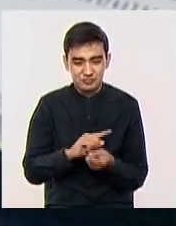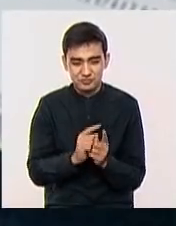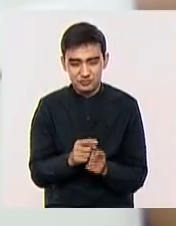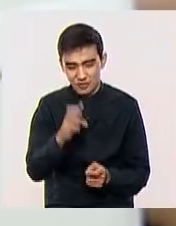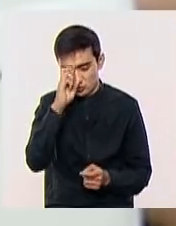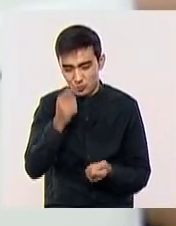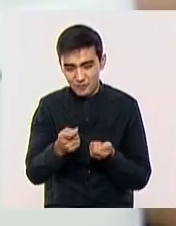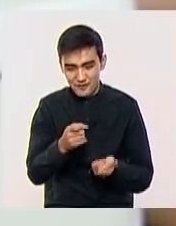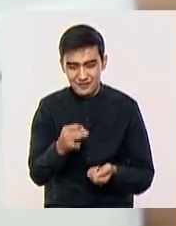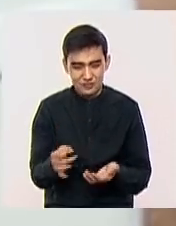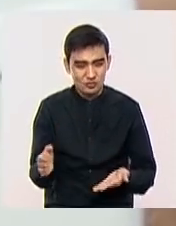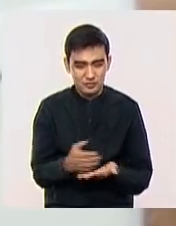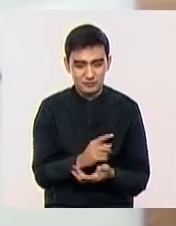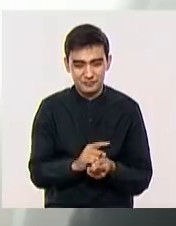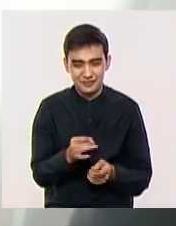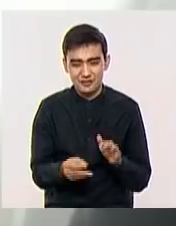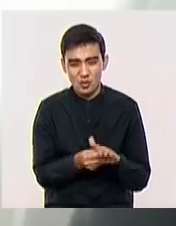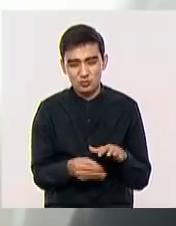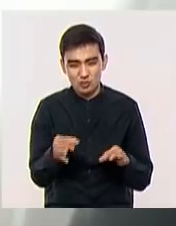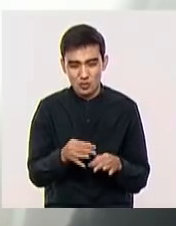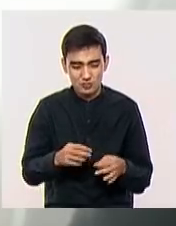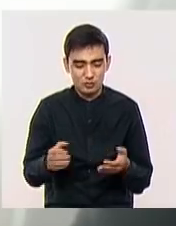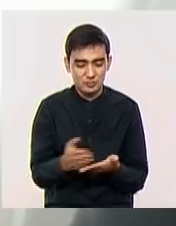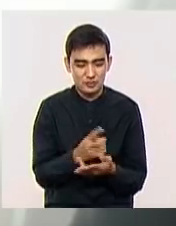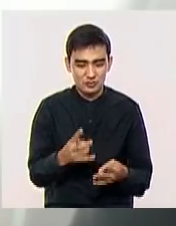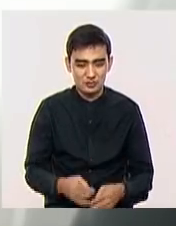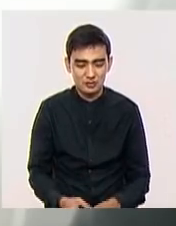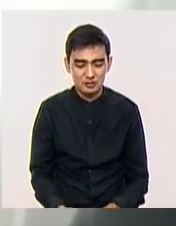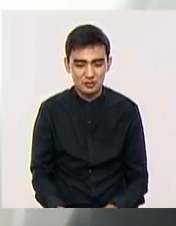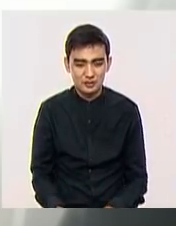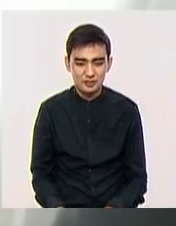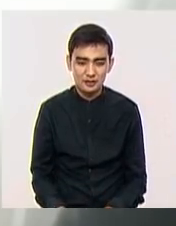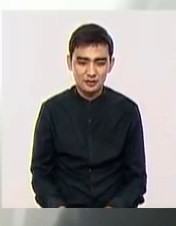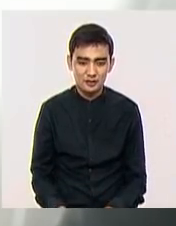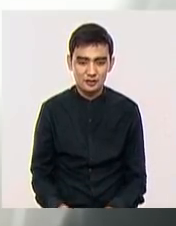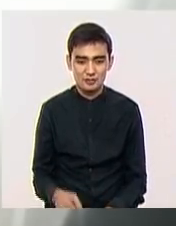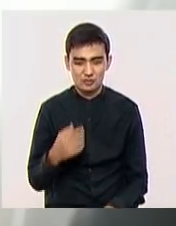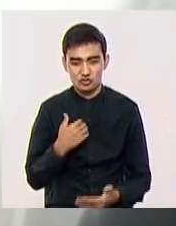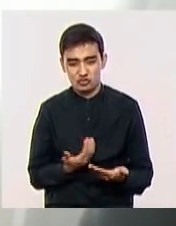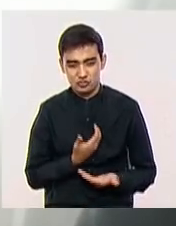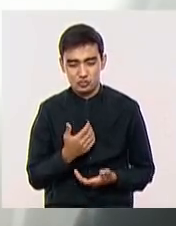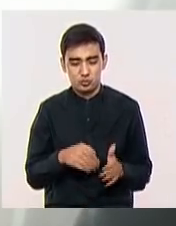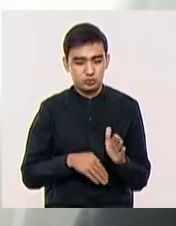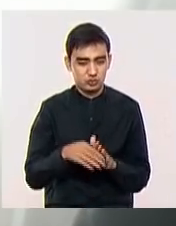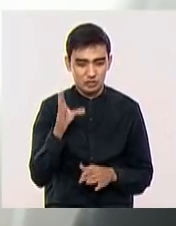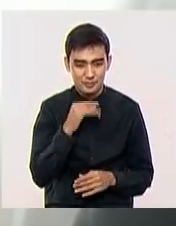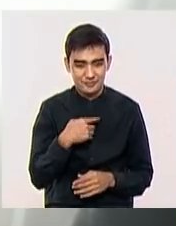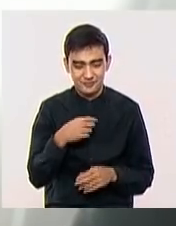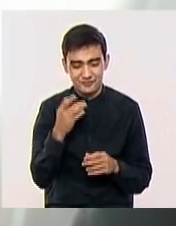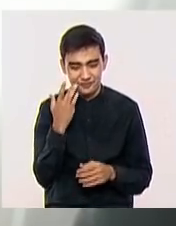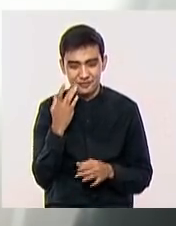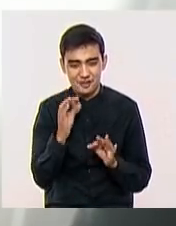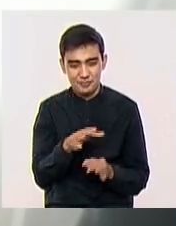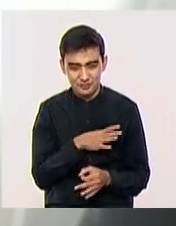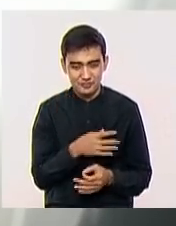начать предлагать с борьбы с коррупцией. Все к тому, что можем жить лучше, да? Как я всегда говорю,